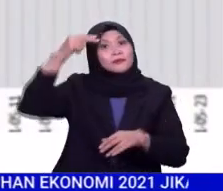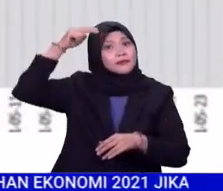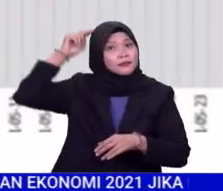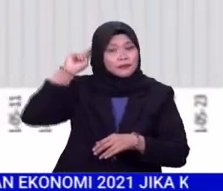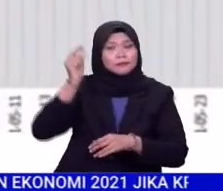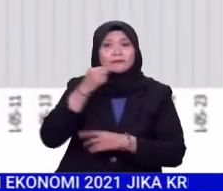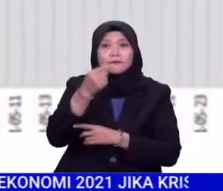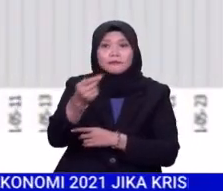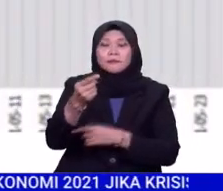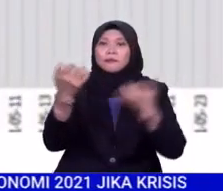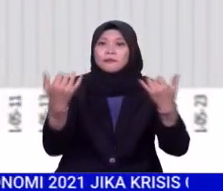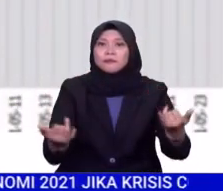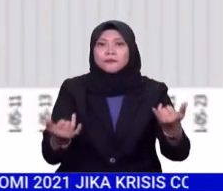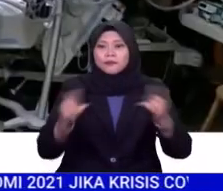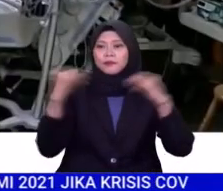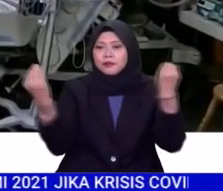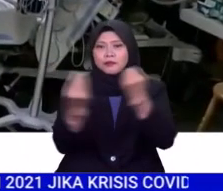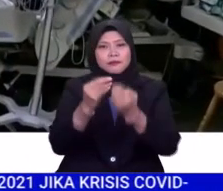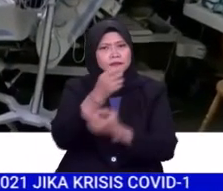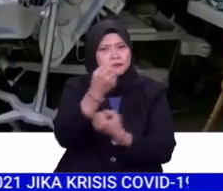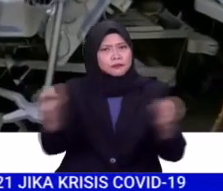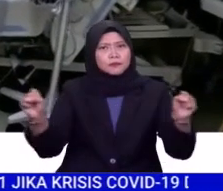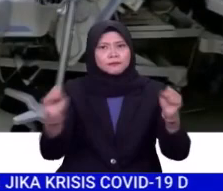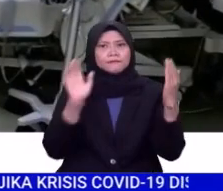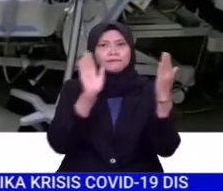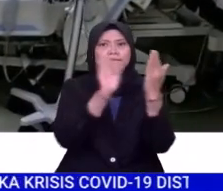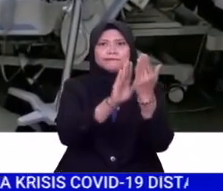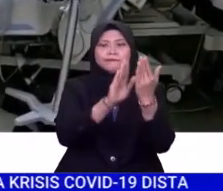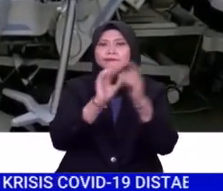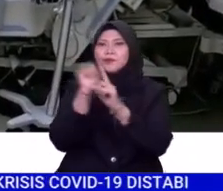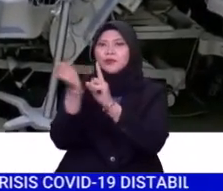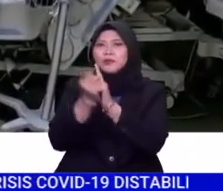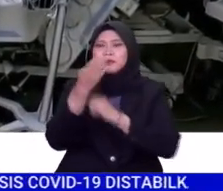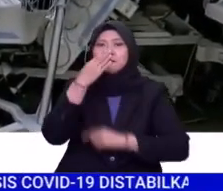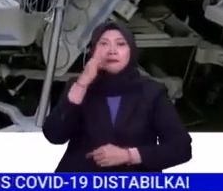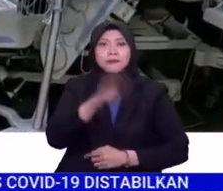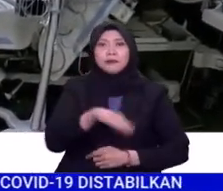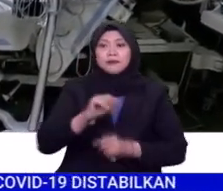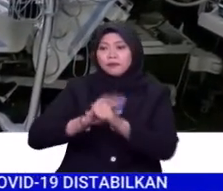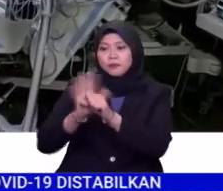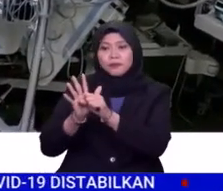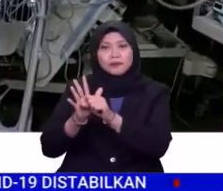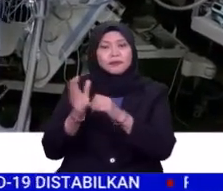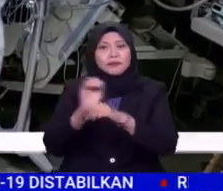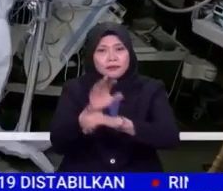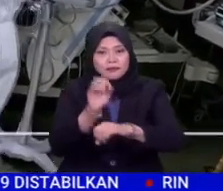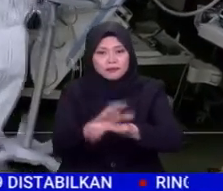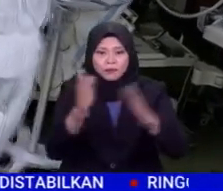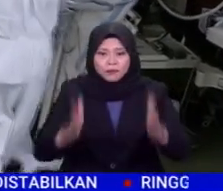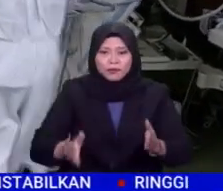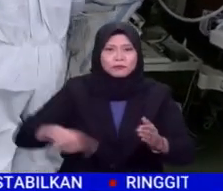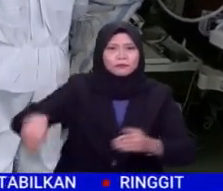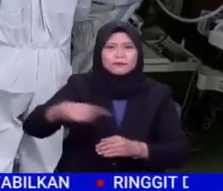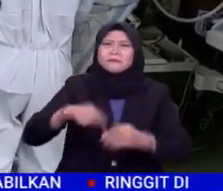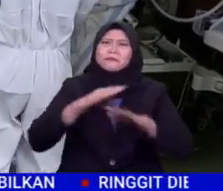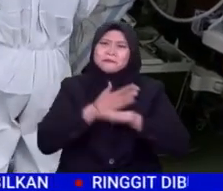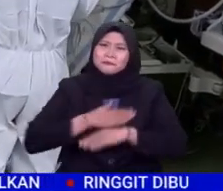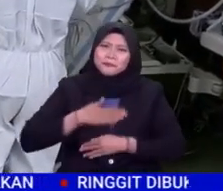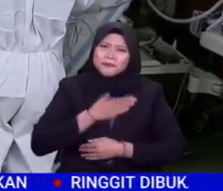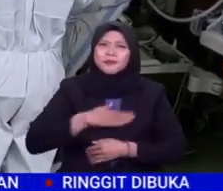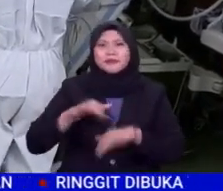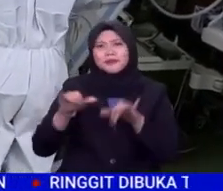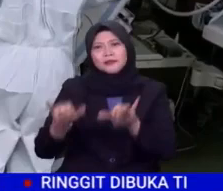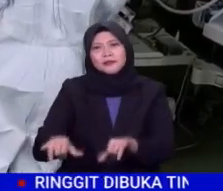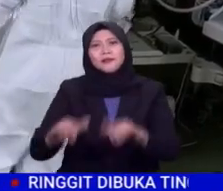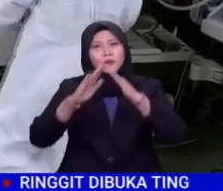mahu masyarakat membuat persediaan untuk menghadapi keadaan terburuk. Beliau juga menasihatkan orang ramai agar duduk di rumah